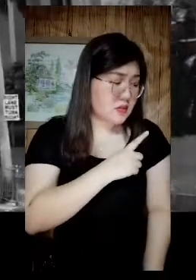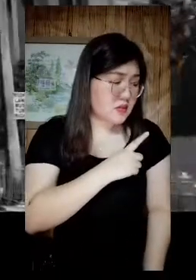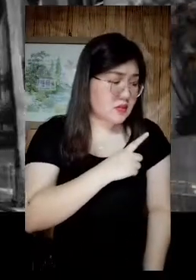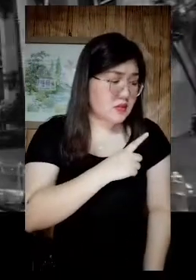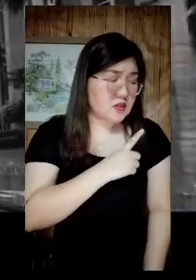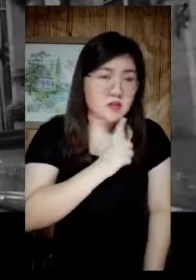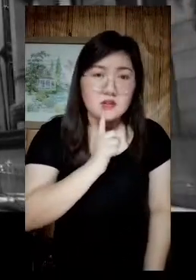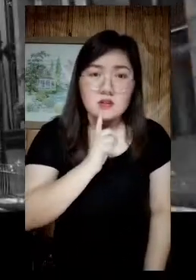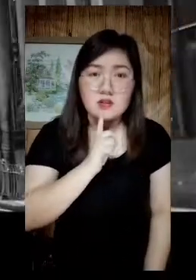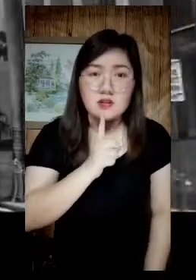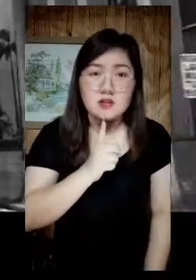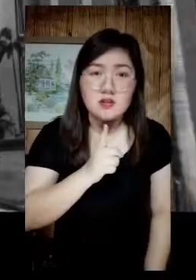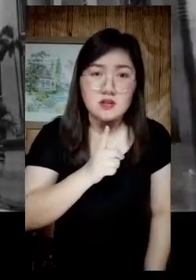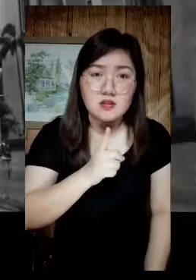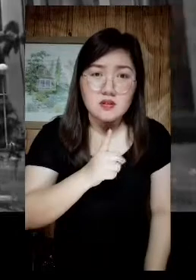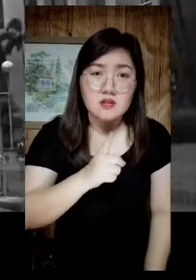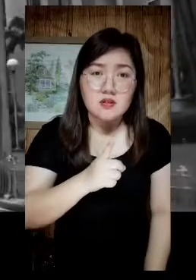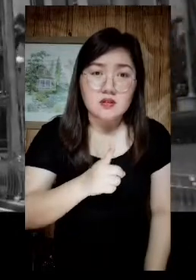kasagutan?